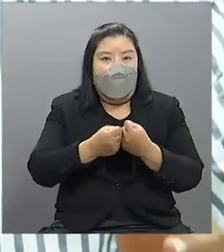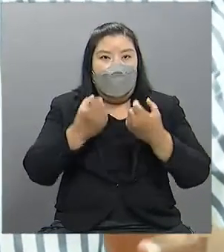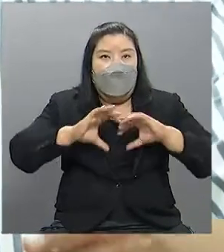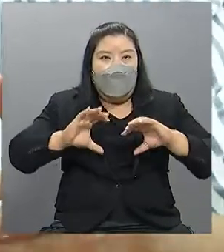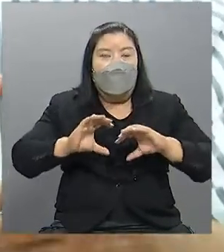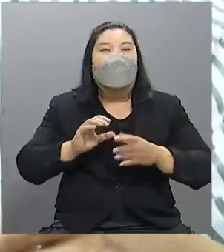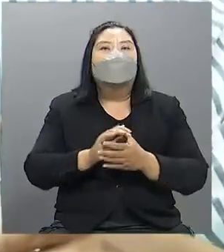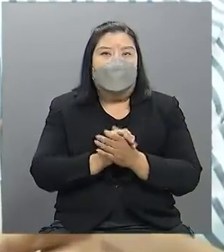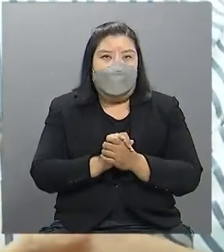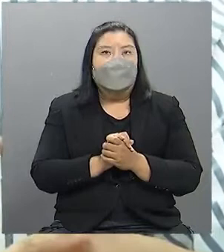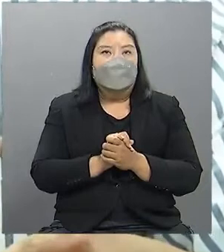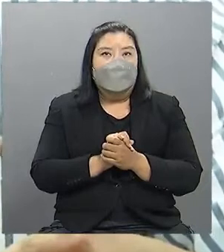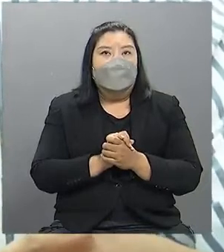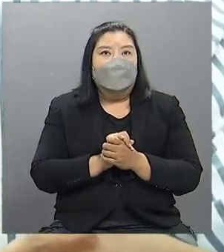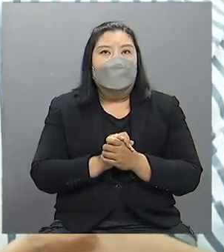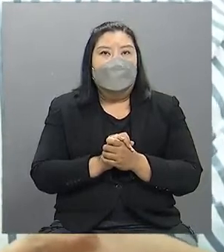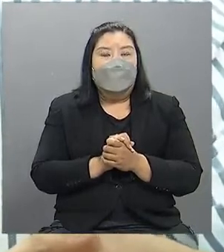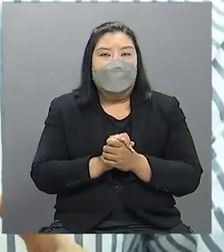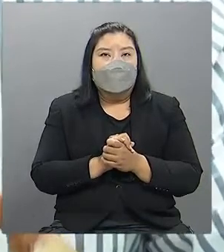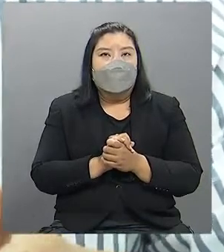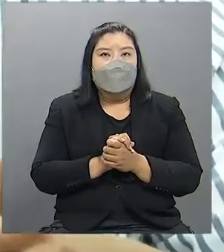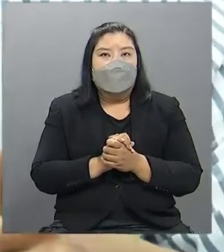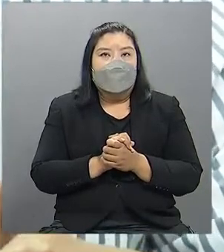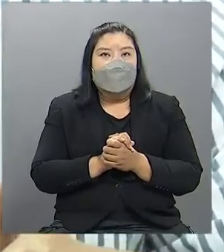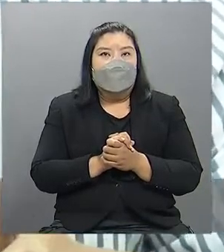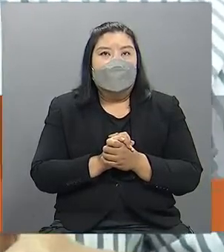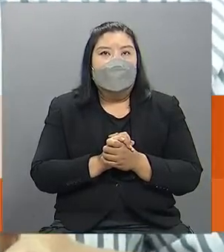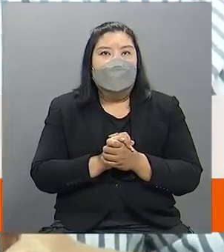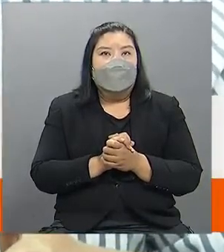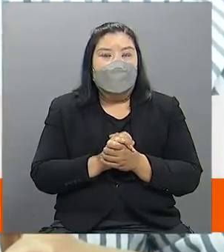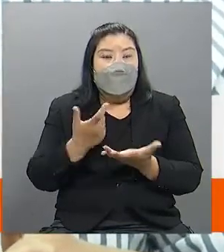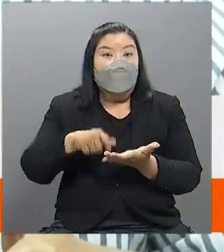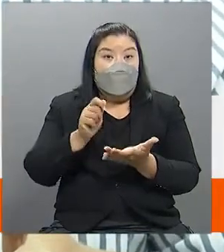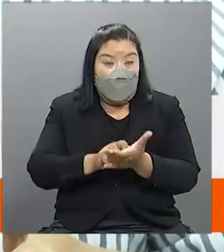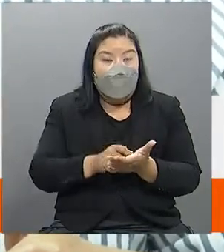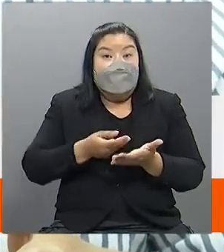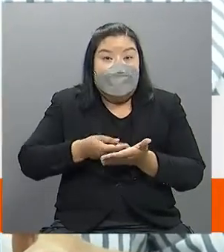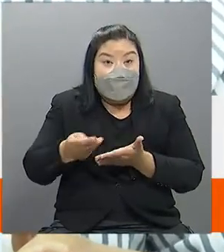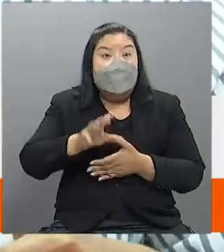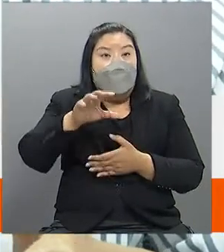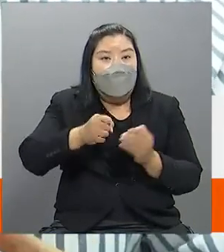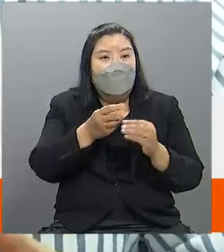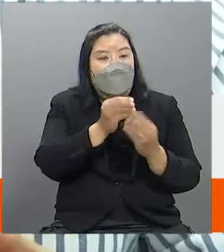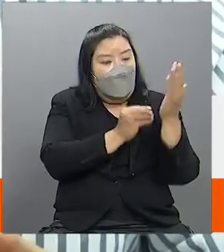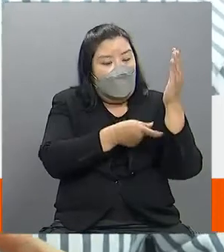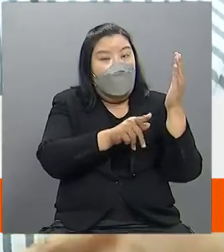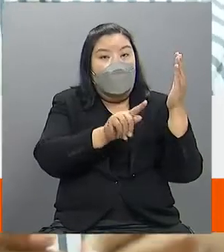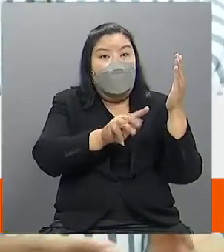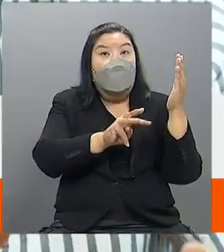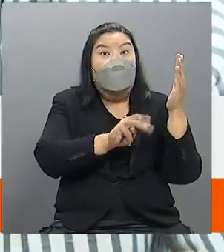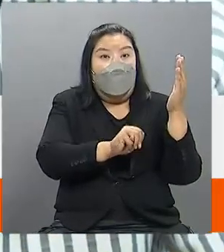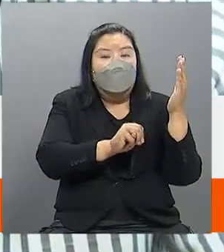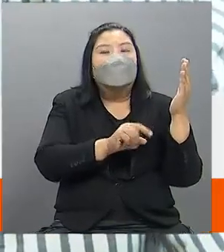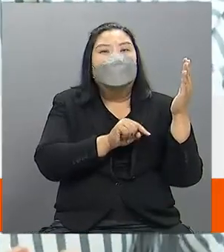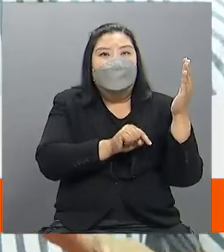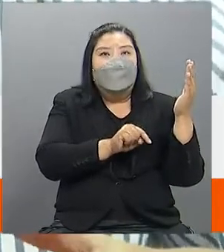หรือว่าพันธสัญญาในด้านของการรับซื้อผลปาล์มนะเราต้องมีการคอมมิตเมนต์ว่าถ้าเราสาม